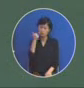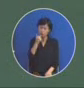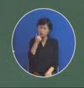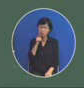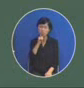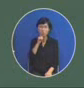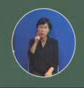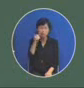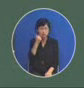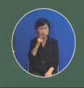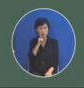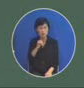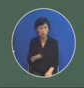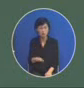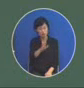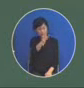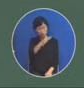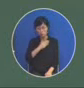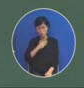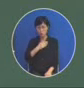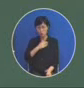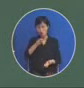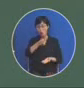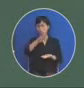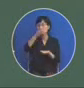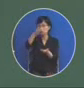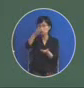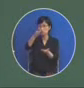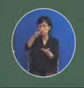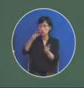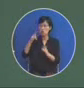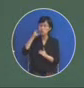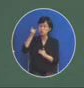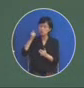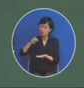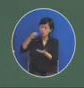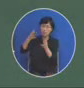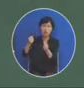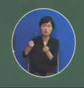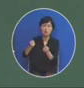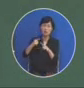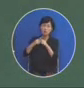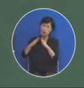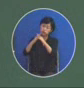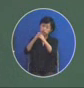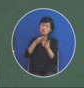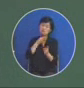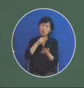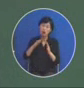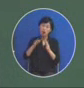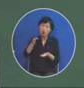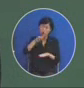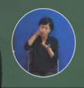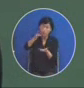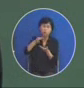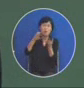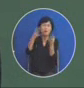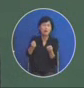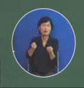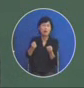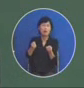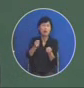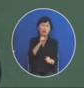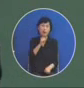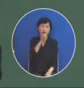우리 부모님들이 많이 교회 성기는데 왜 이러들까 이렇게 이야기합니다. Some people say and they ask, oh, I've gave so much offering for the church and the